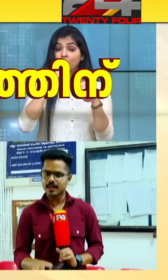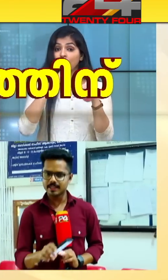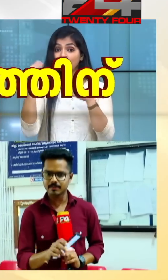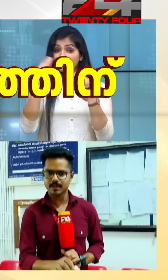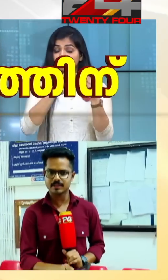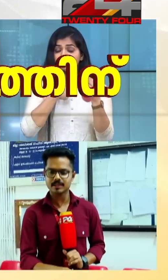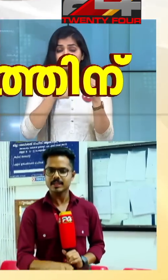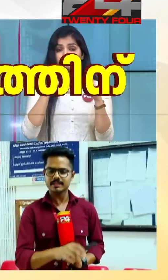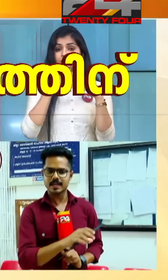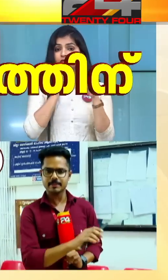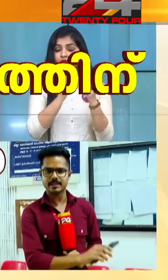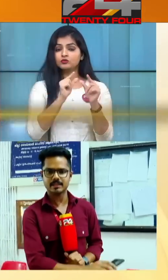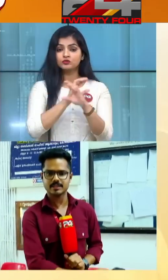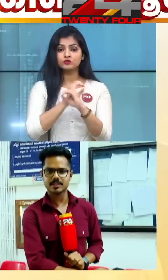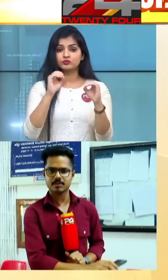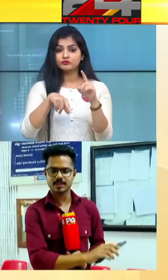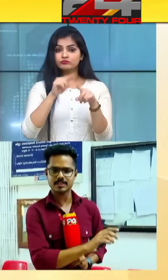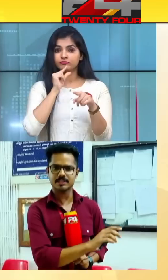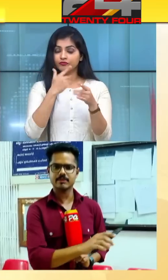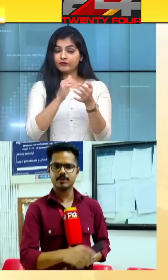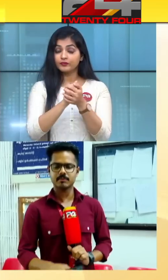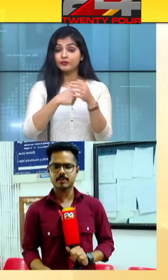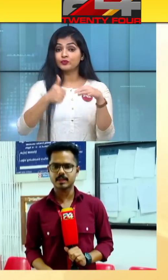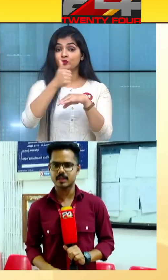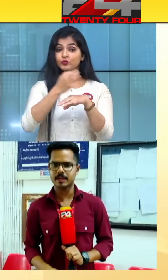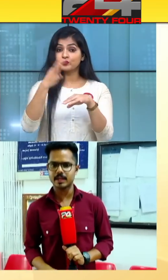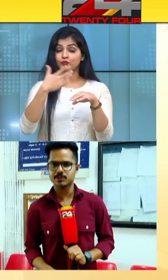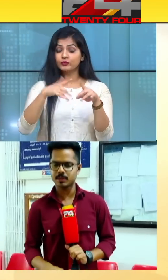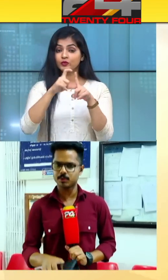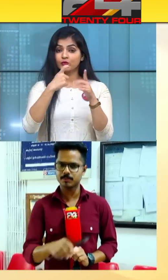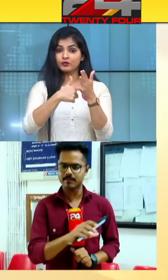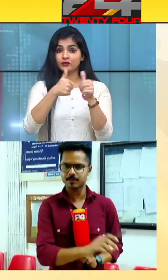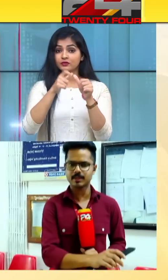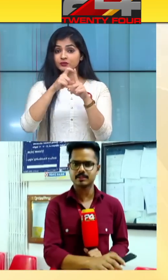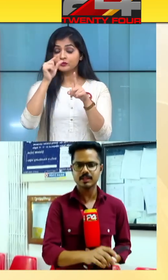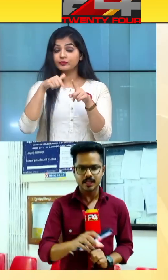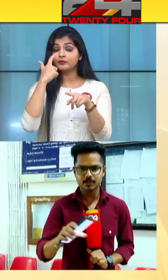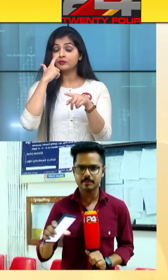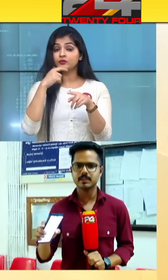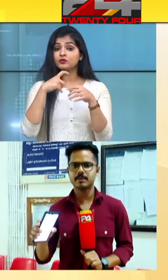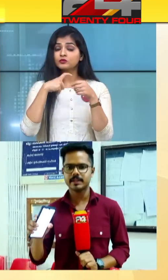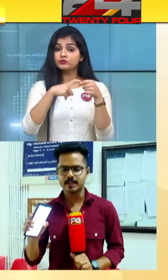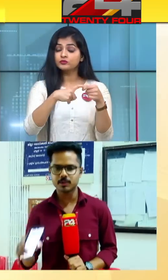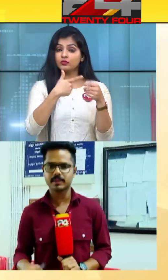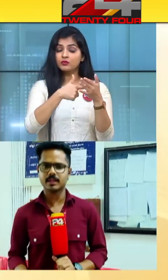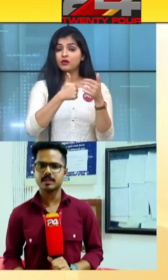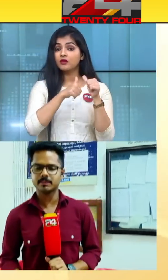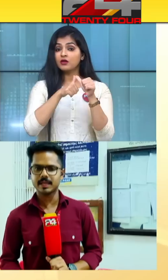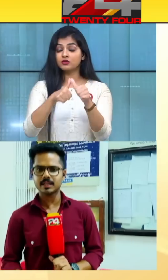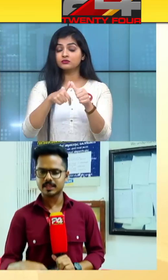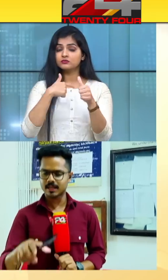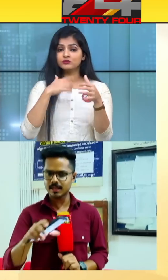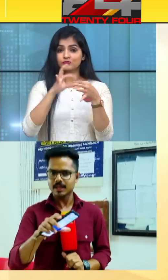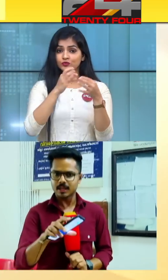എന്നാണ് അദ്ദേഹം പറഞ്ഞത്. ഈ സ്ഥാനം ഏറ്റെടുത്ത ശേഷം ഡോക്ടർ ആശാദേവിയോട് നമ്മൾ പ്രതികരണം ആരാഞ്ഞു. അപ്പോഴും അവരും പറഞ്ഞത് ഇതുമായി ബന്ധപ്പെട്ട് യാതൊരു